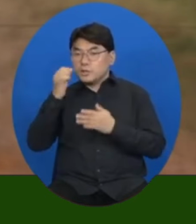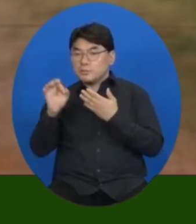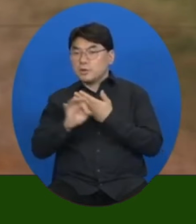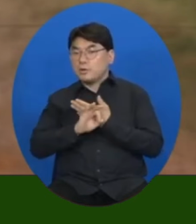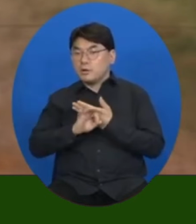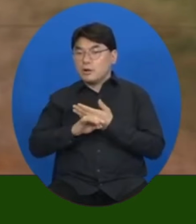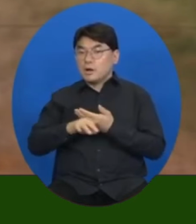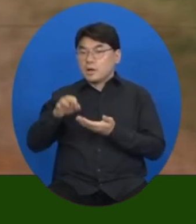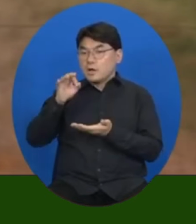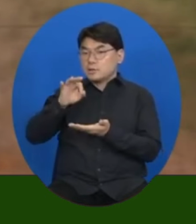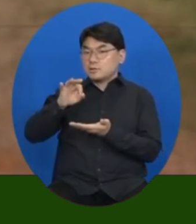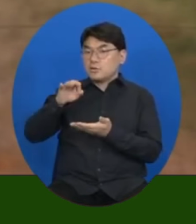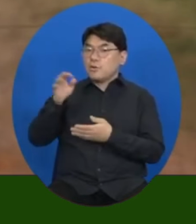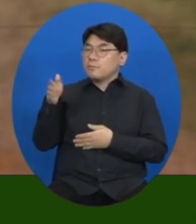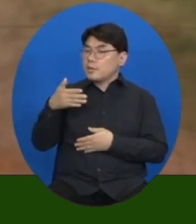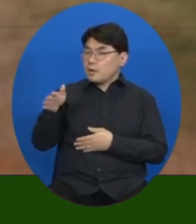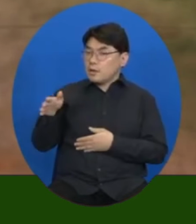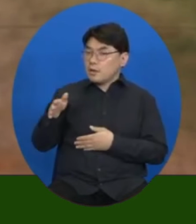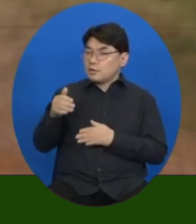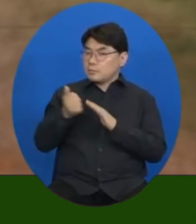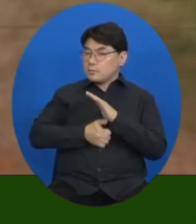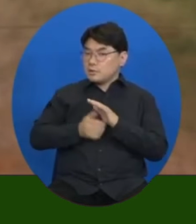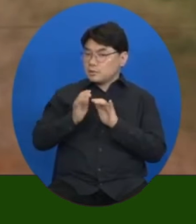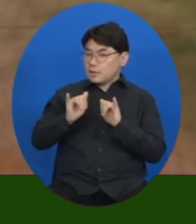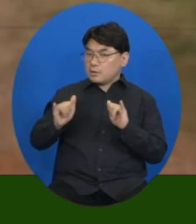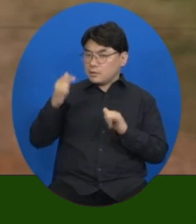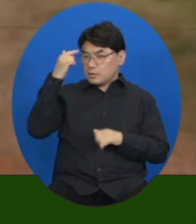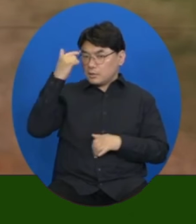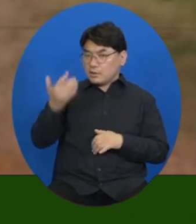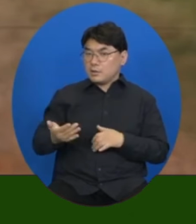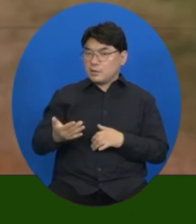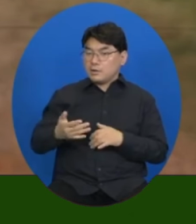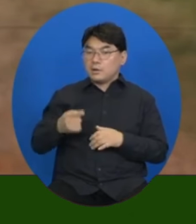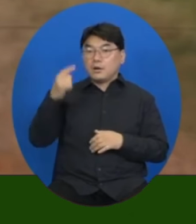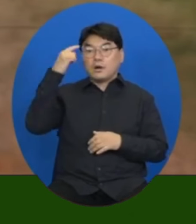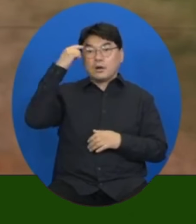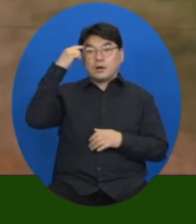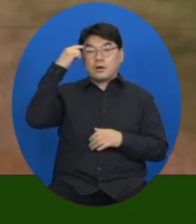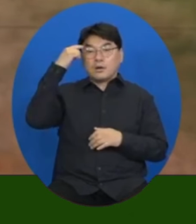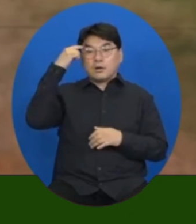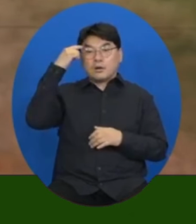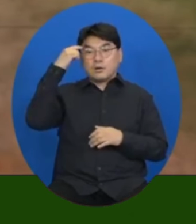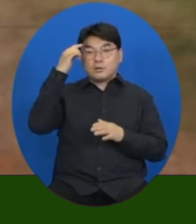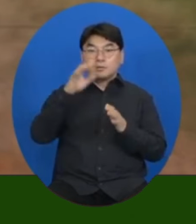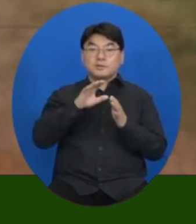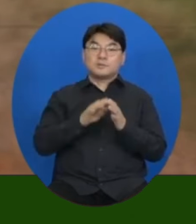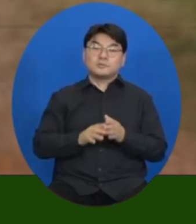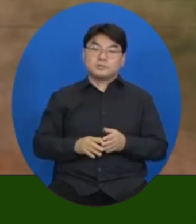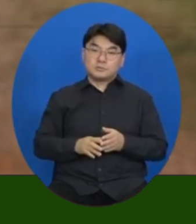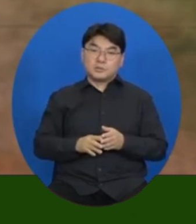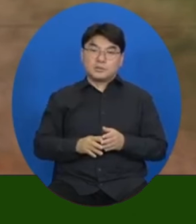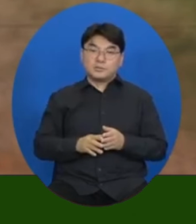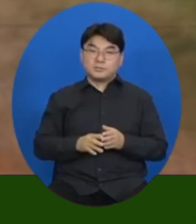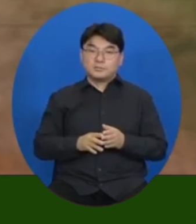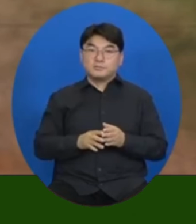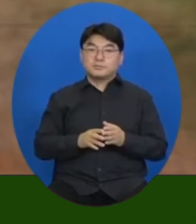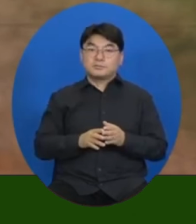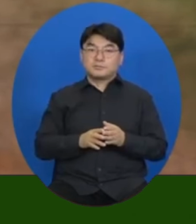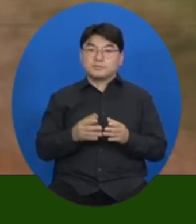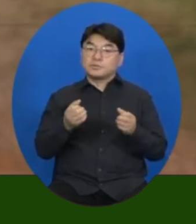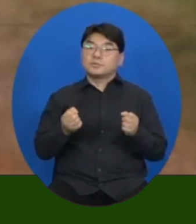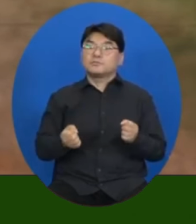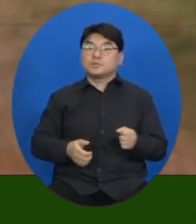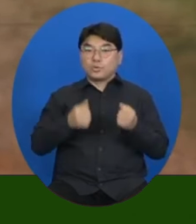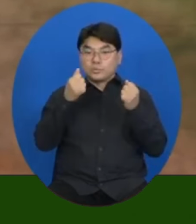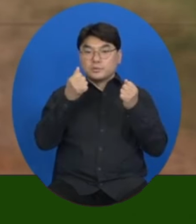나는 실패자가 그때 깨달은 복음으로 바탕으로 인생의 성공의 정의가 바뀌었다고 해요 자 그러면서 졸업식 연설해